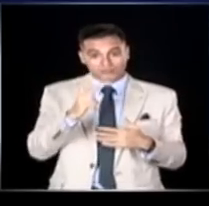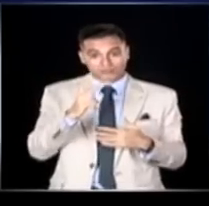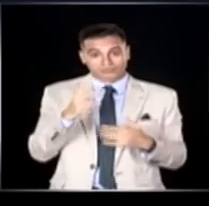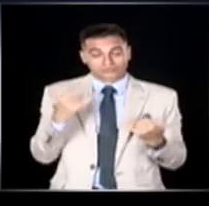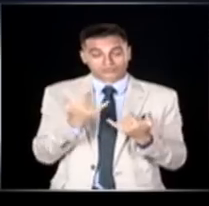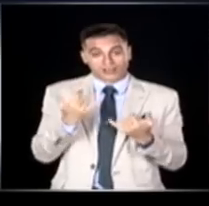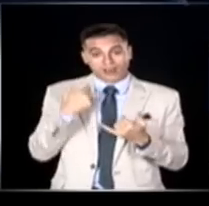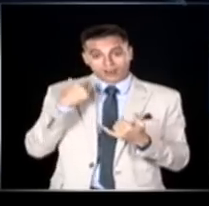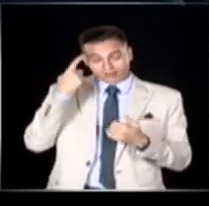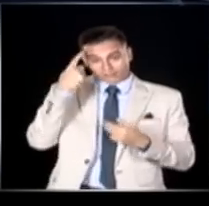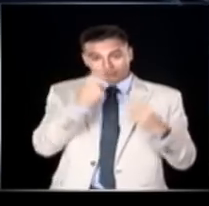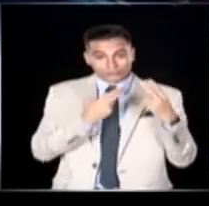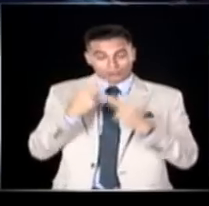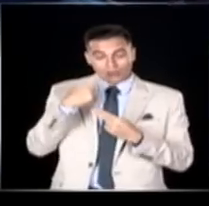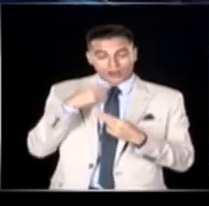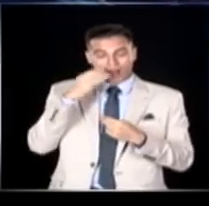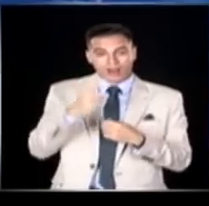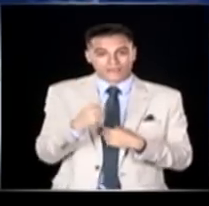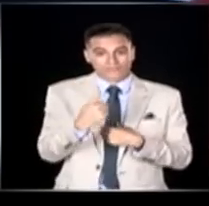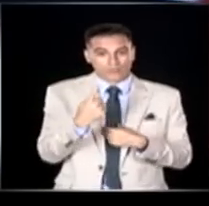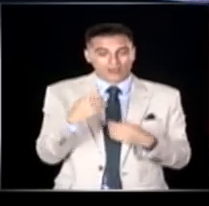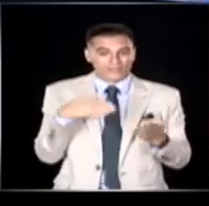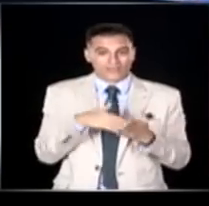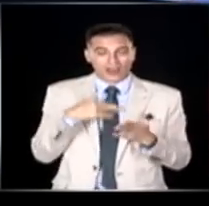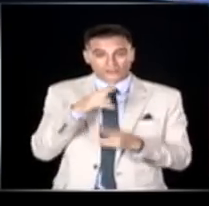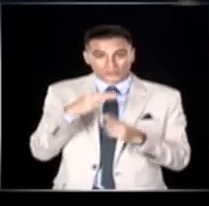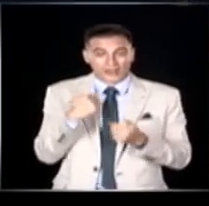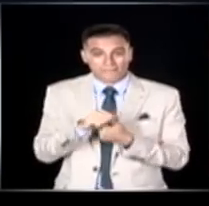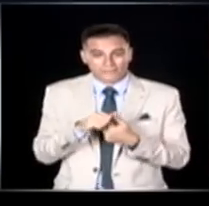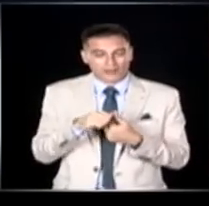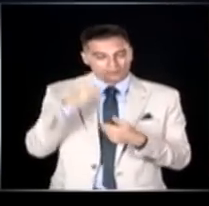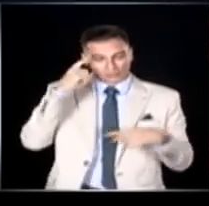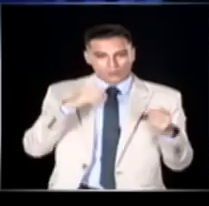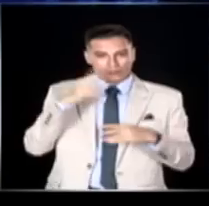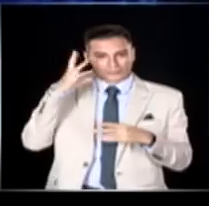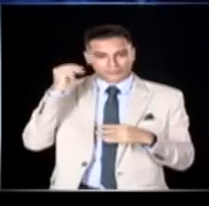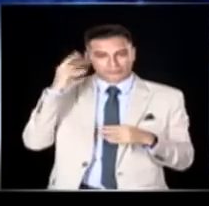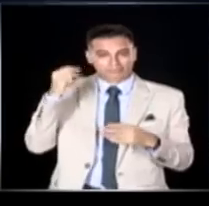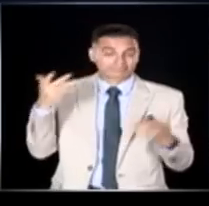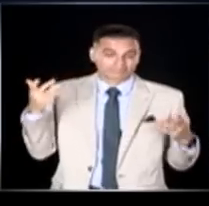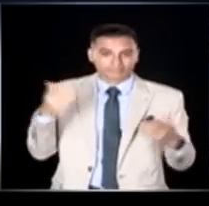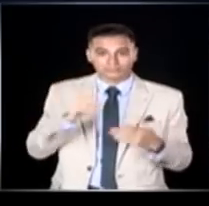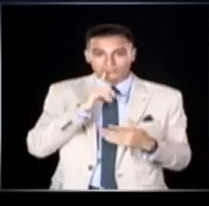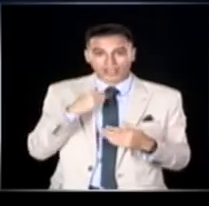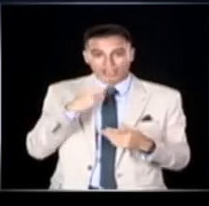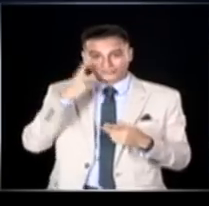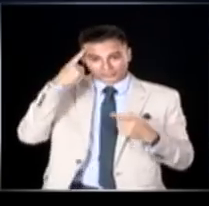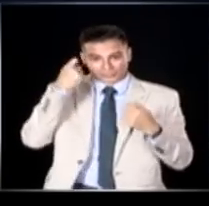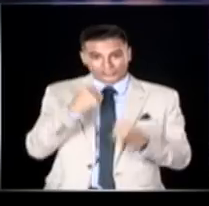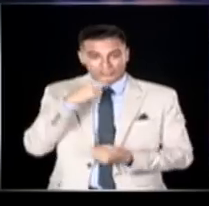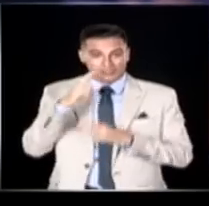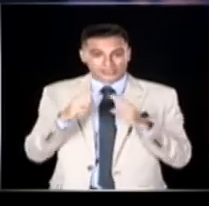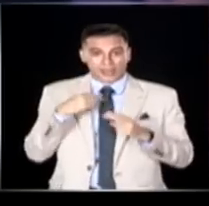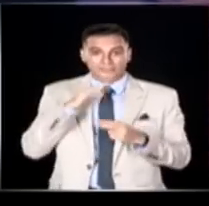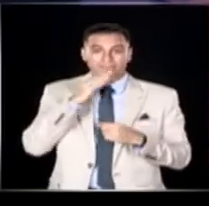نزلت تحت الضغط وما قدرتش أحرز غير 3 إجابات، وكان عندي أسئلة تانية جاوبة بس التوتر خليني ما أعرفش أجاوب. كان عليا ضغط كبير قوي،